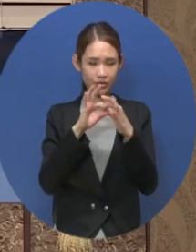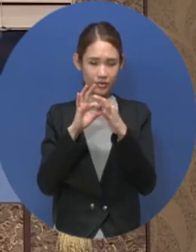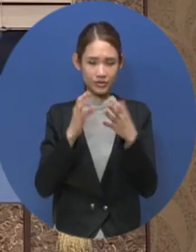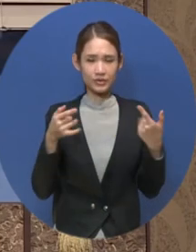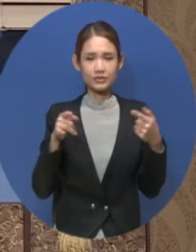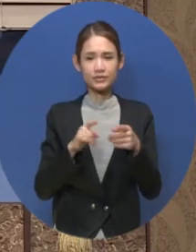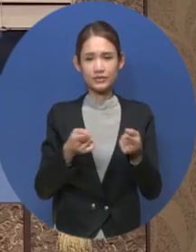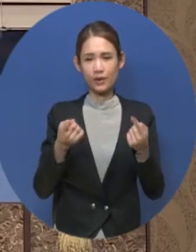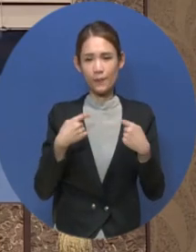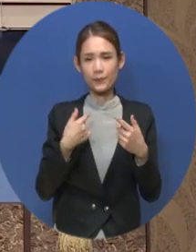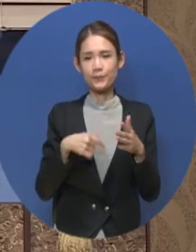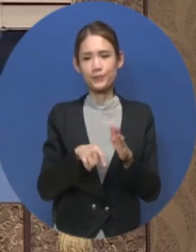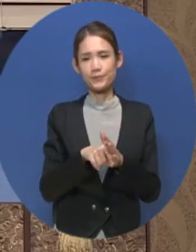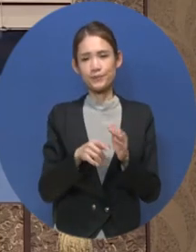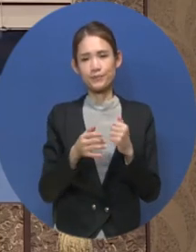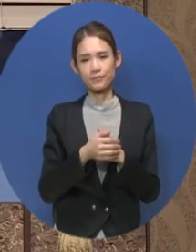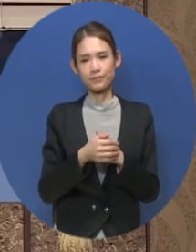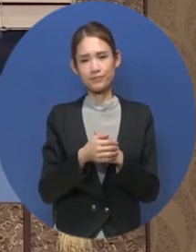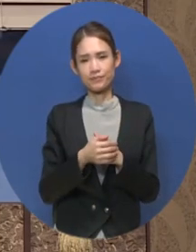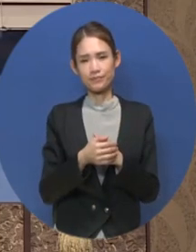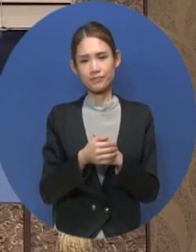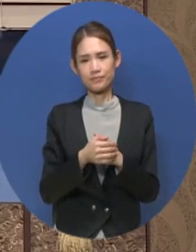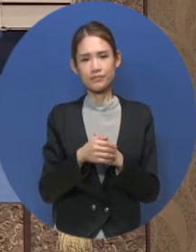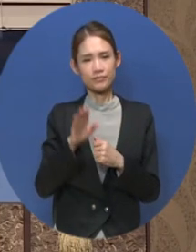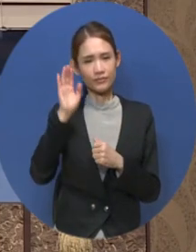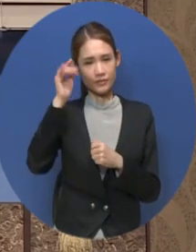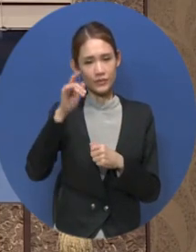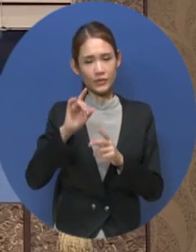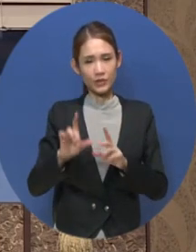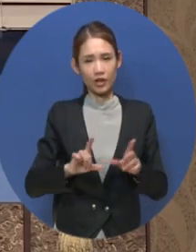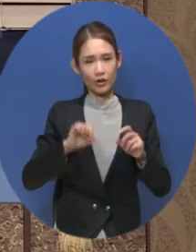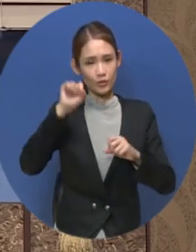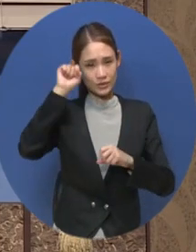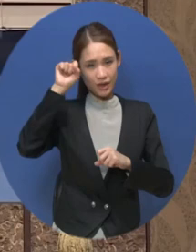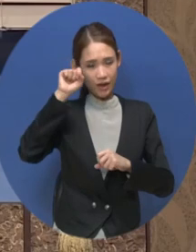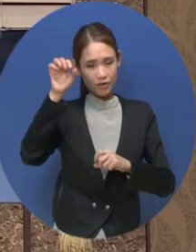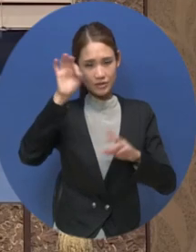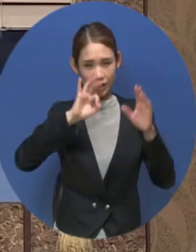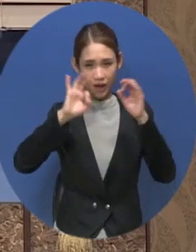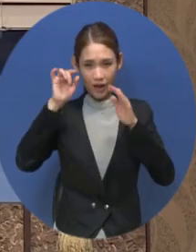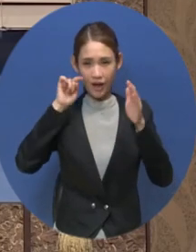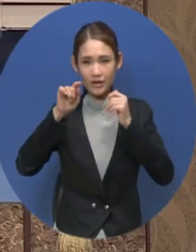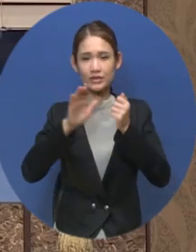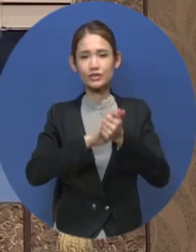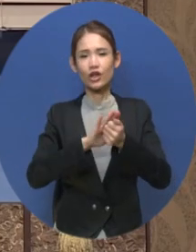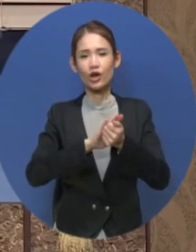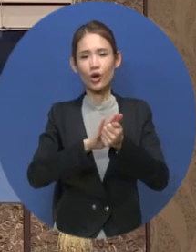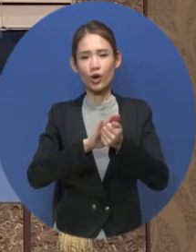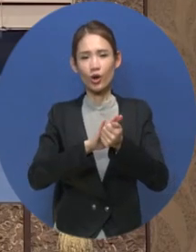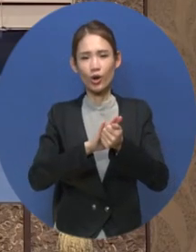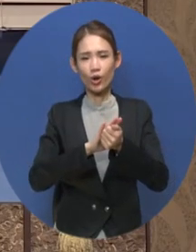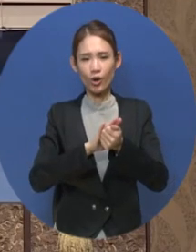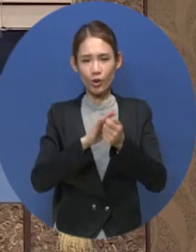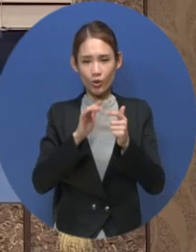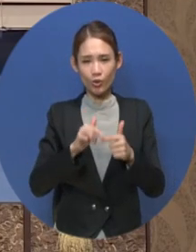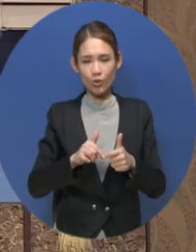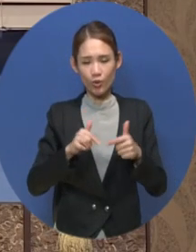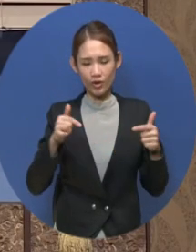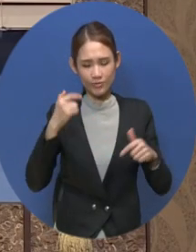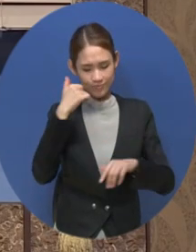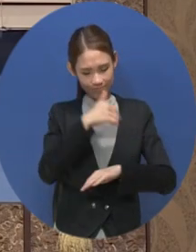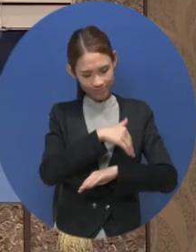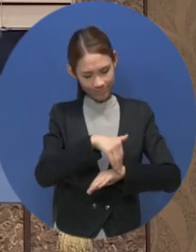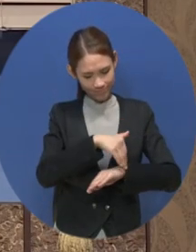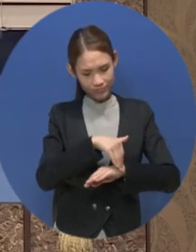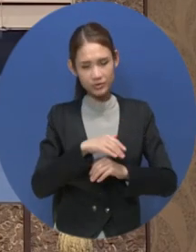연결해서 네. 또 참여할 수 있도록 하는 이제 앞으로 그런 생활체육을 좀 찾아가는 서비스라고 하는데 저희는 이제 그런 부분을 좀